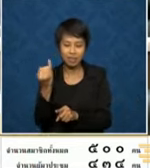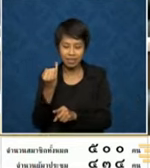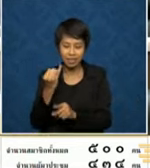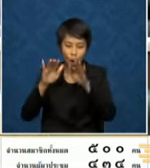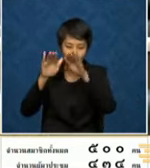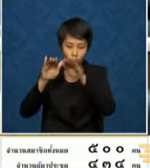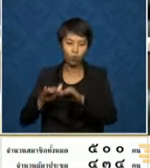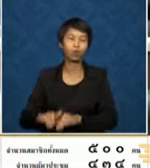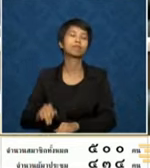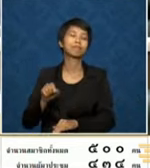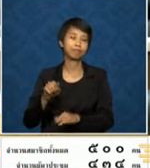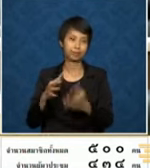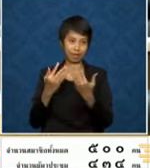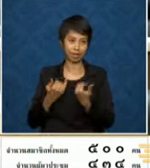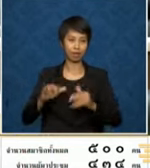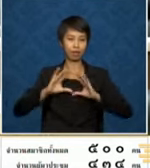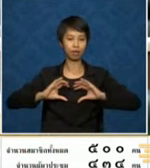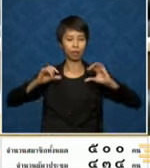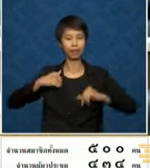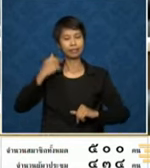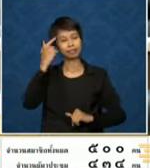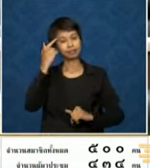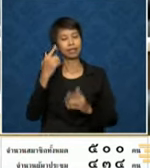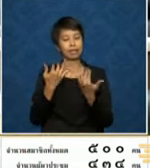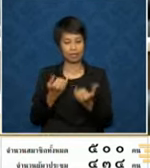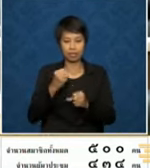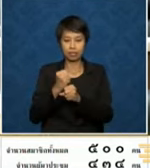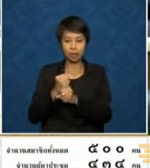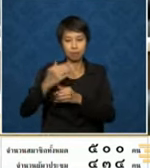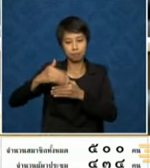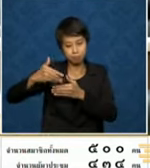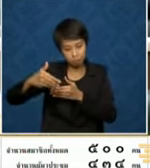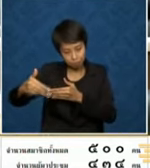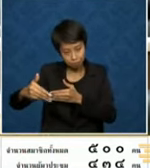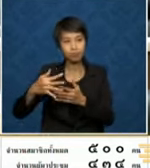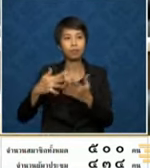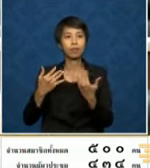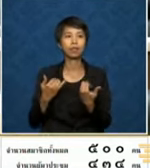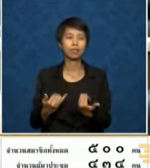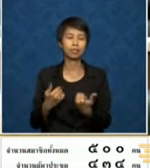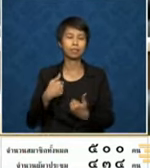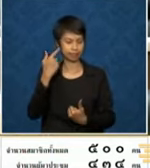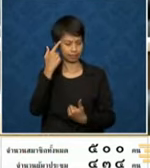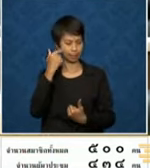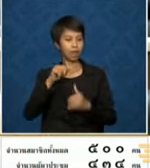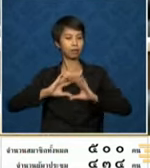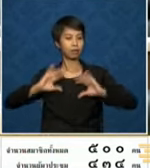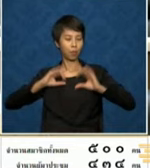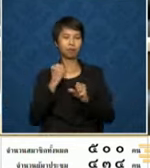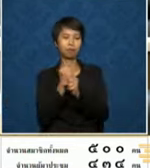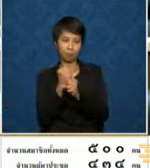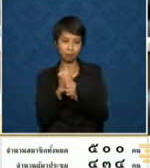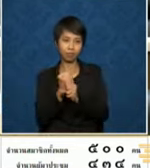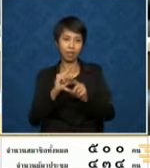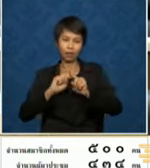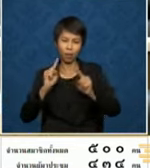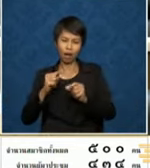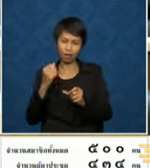ประธานครับเรื่องนี้รัฐบาลก็ยังคงเดินหน้าต่อในการแก้ไขปัญหานี้ถือว่ารัฐบาลทำครับแต่จะทำ